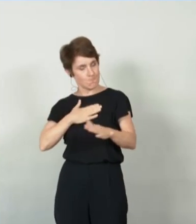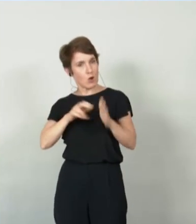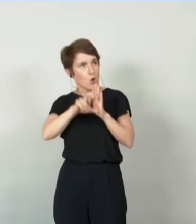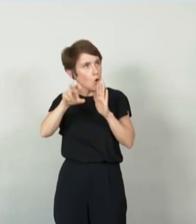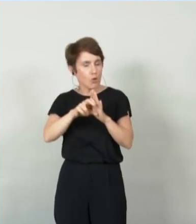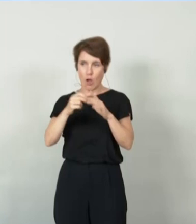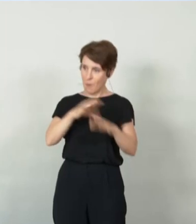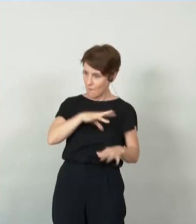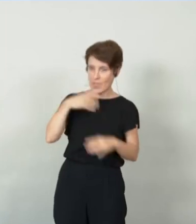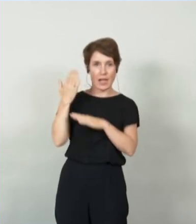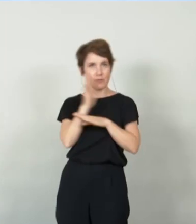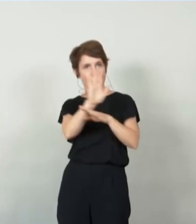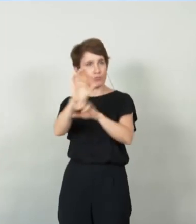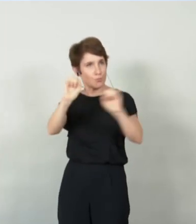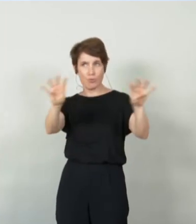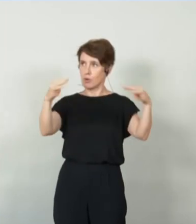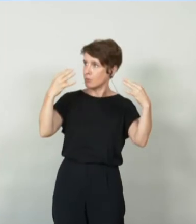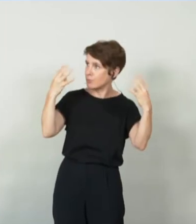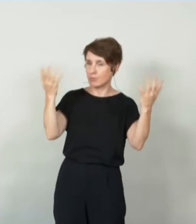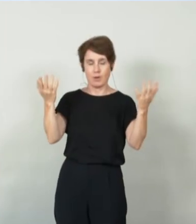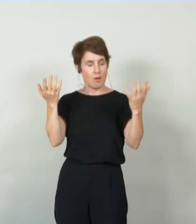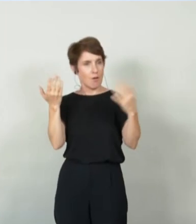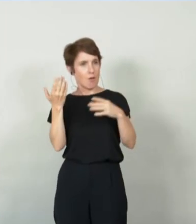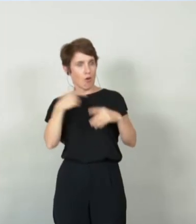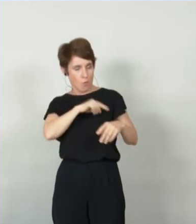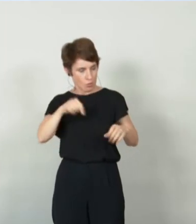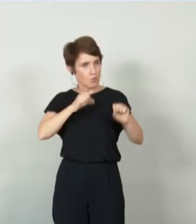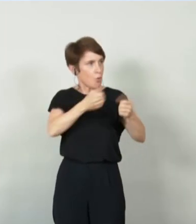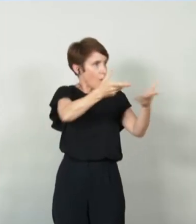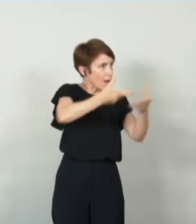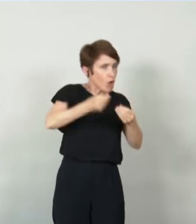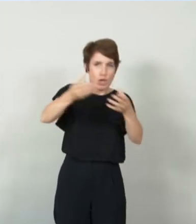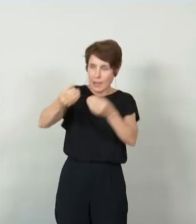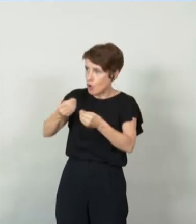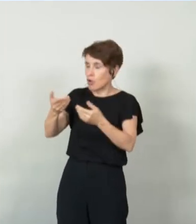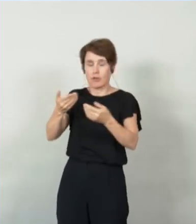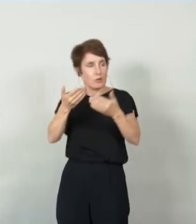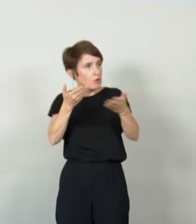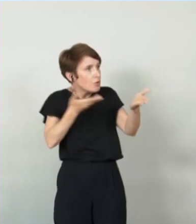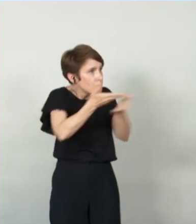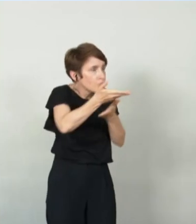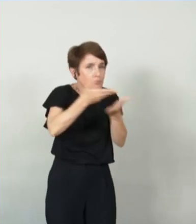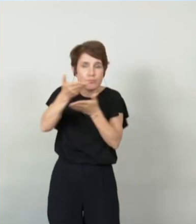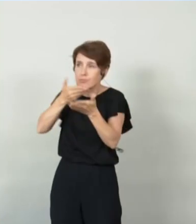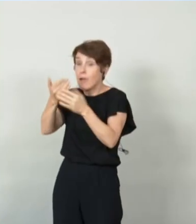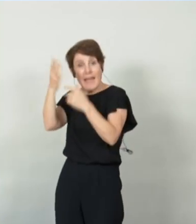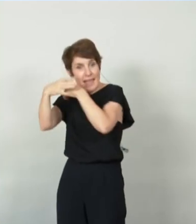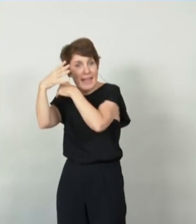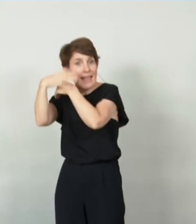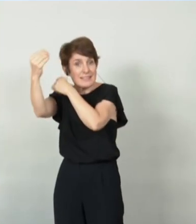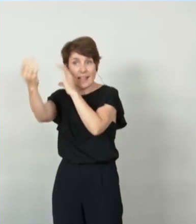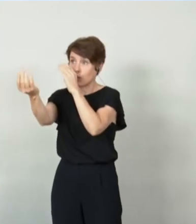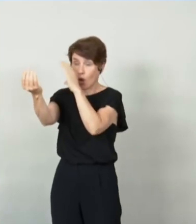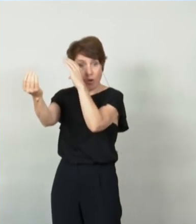soit représenté à l'extérieur pour qu'elle ait des ambassadeurs et qu'elle reçoive également les apports de l'extérieur nous nous